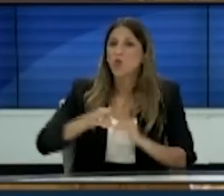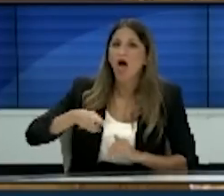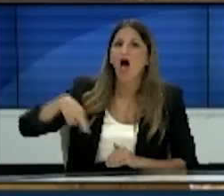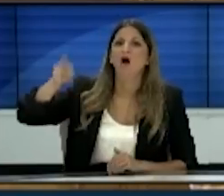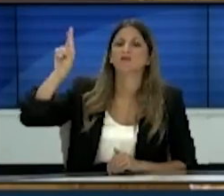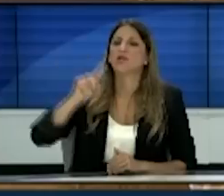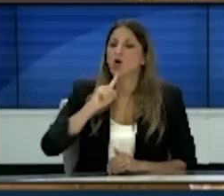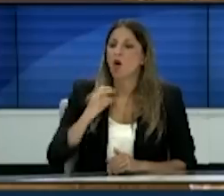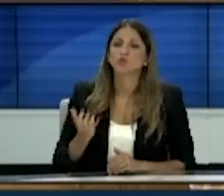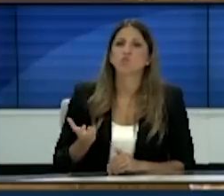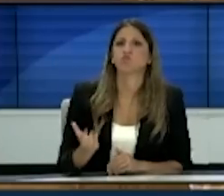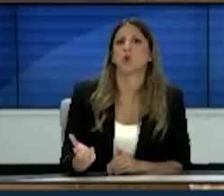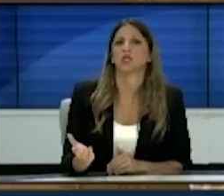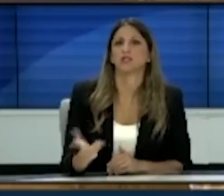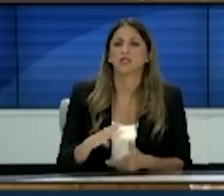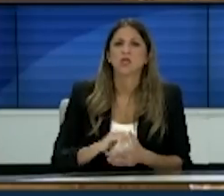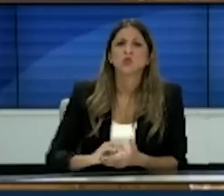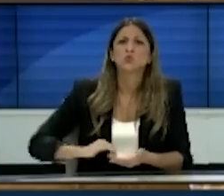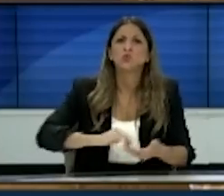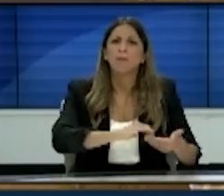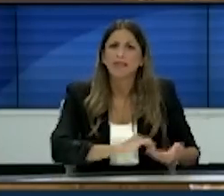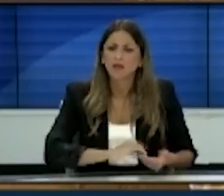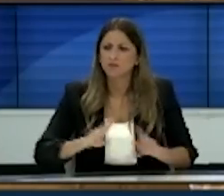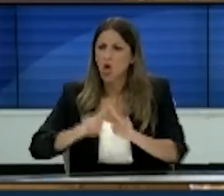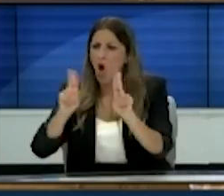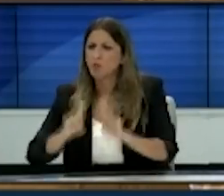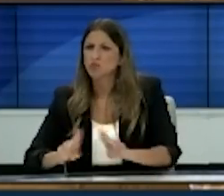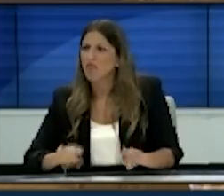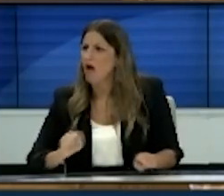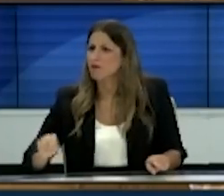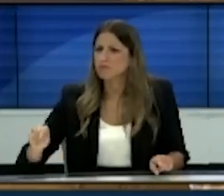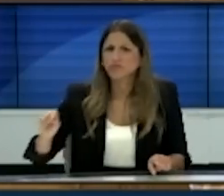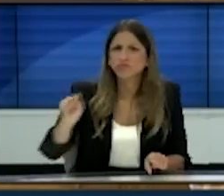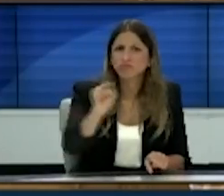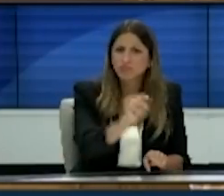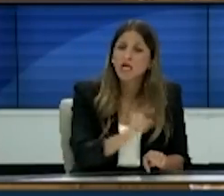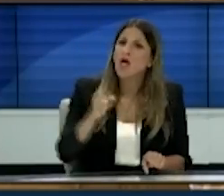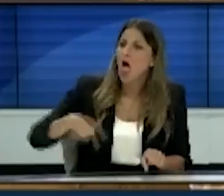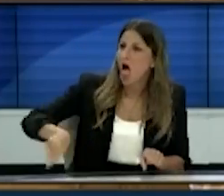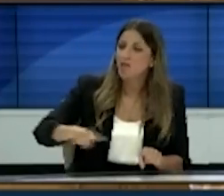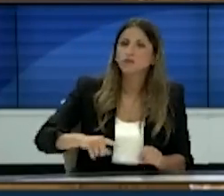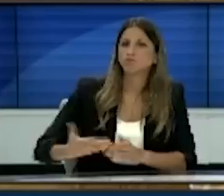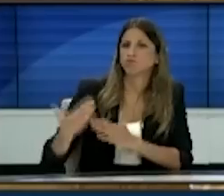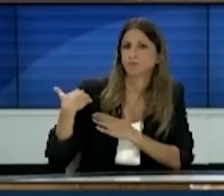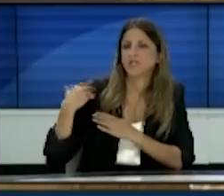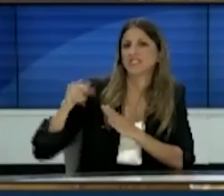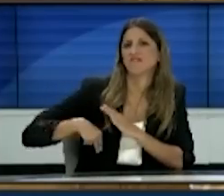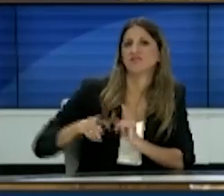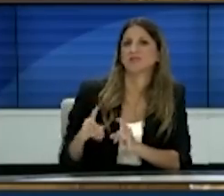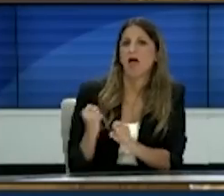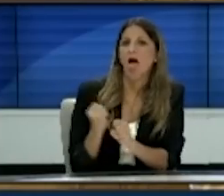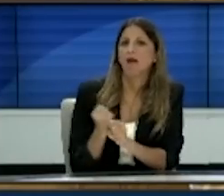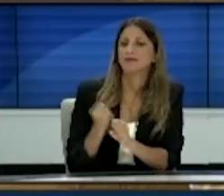με την πρόταση εργατικών σωματείων, ομοσπονδιών, εργατικών κέντρων για την νέα Εθνική Συλλογική Σύμβαση